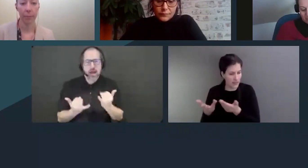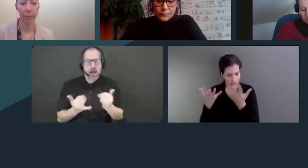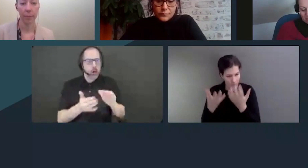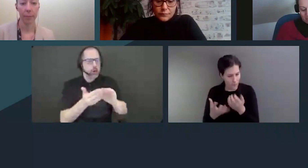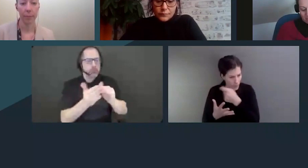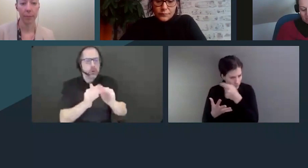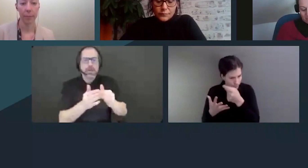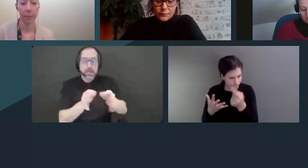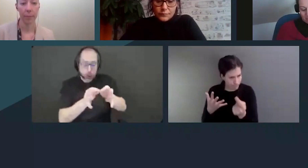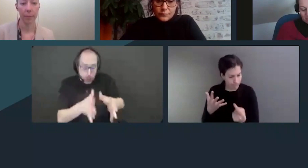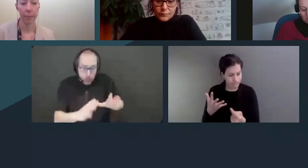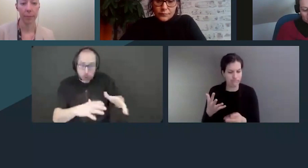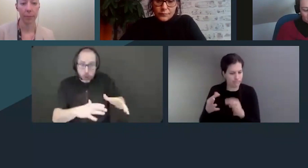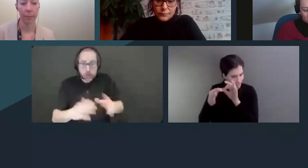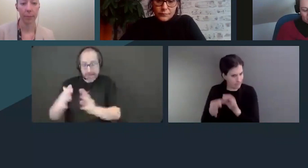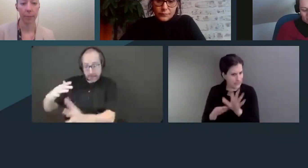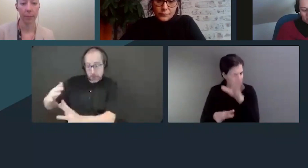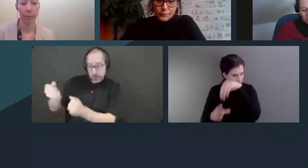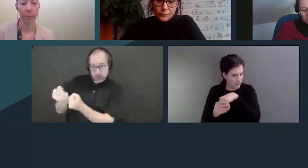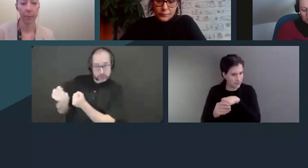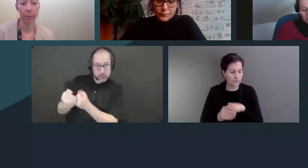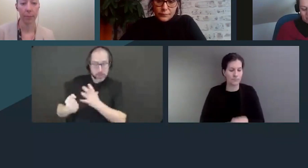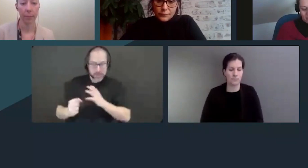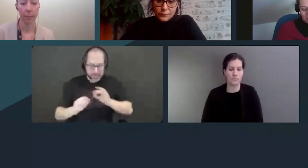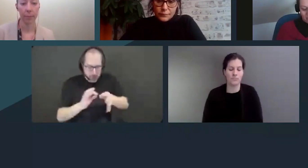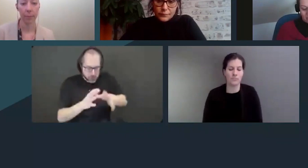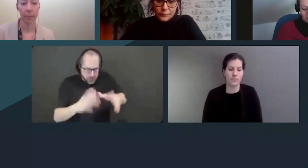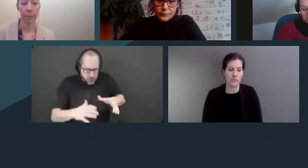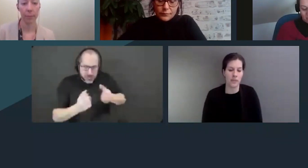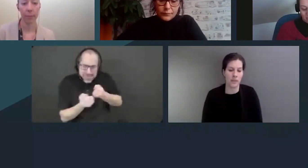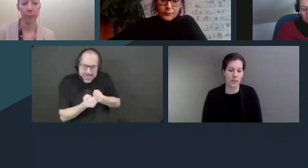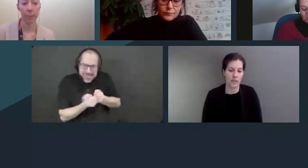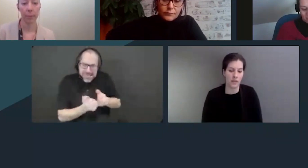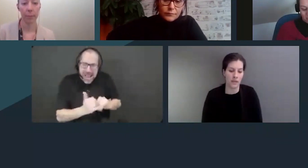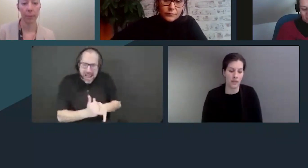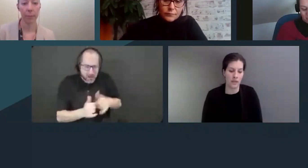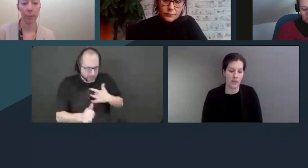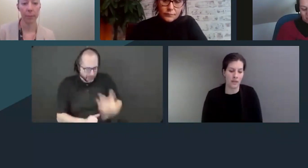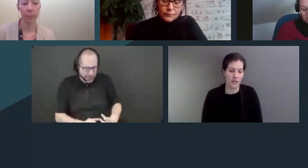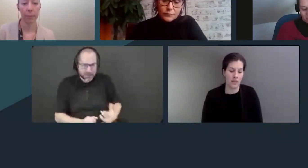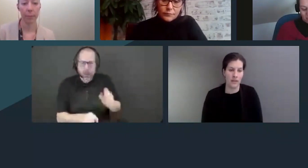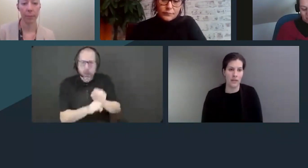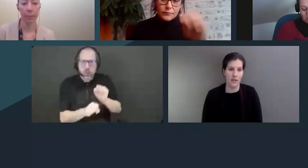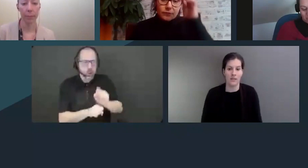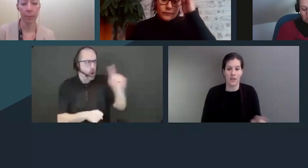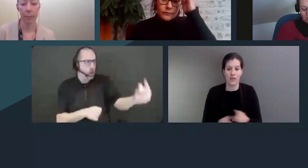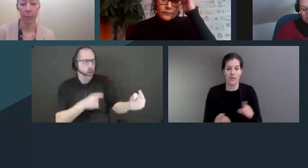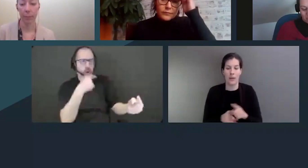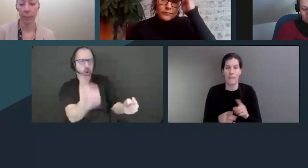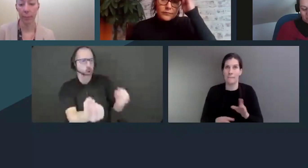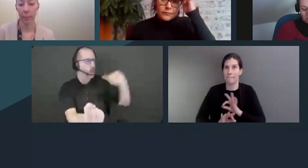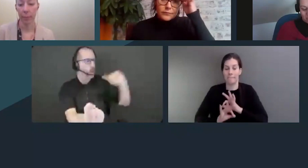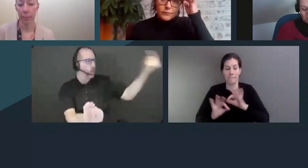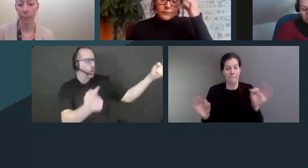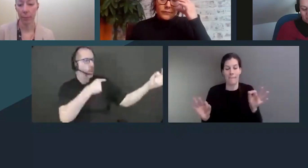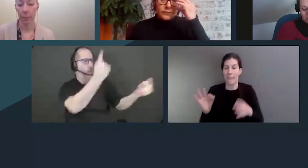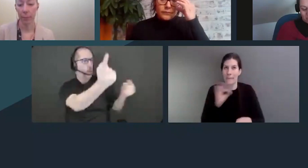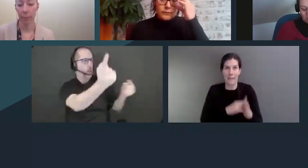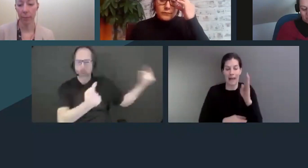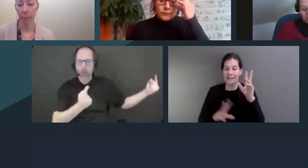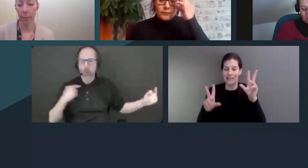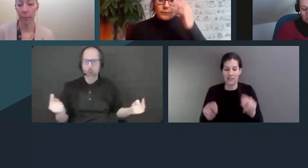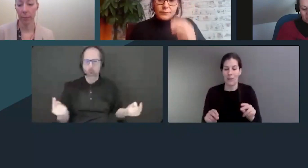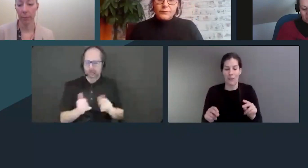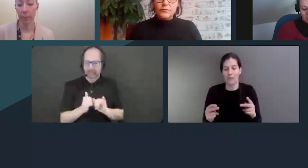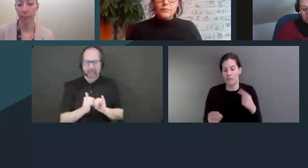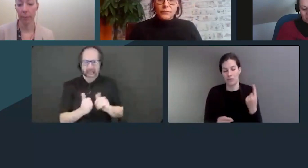Parfois, on travaille, c'est du travail cloisonné. Ce n'est pas le genre de choses qui nous réjouit,